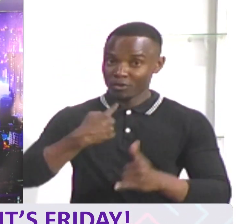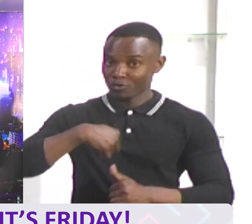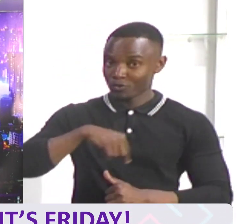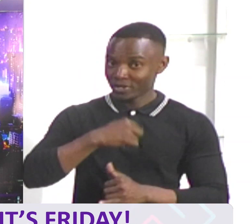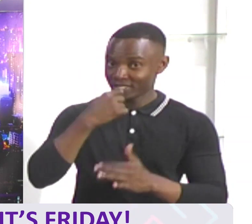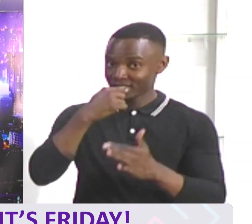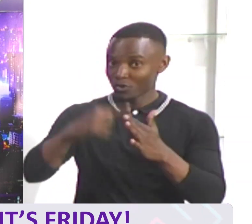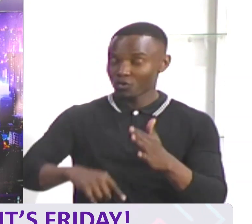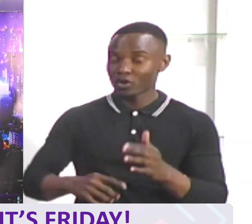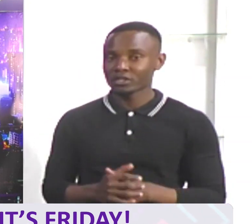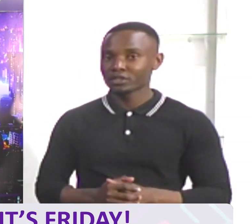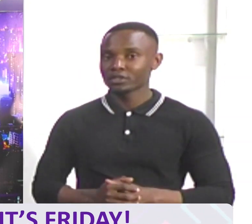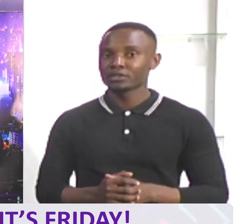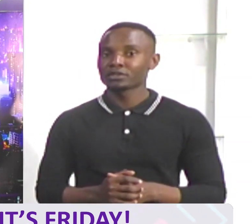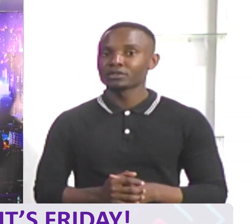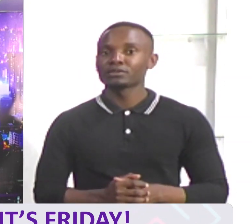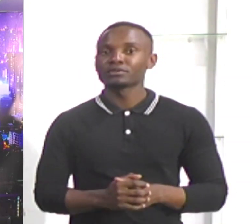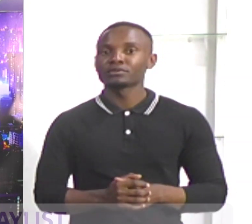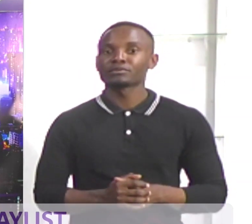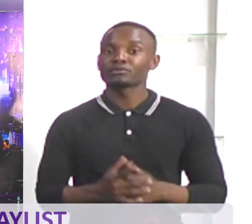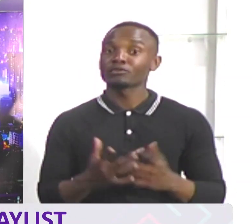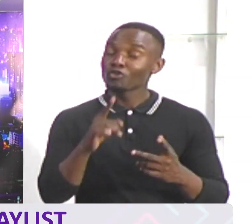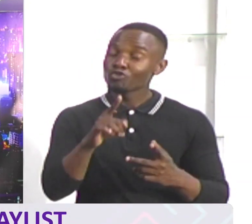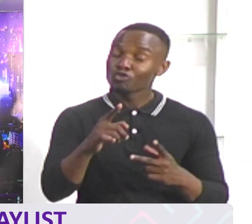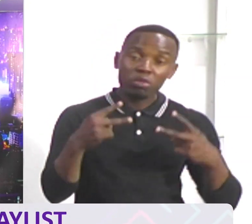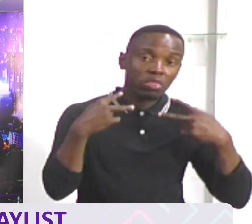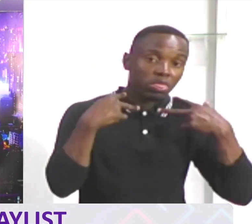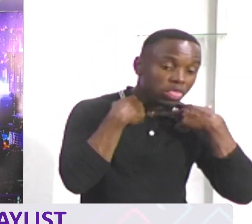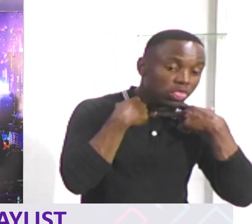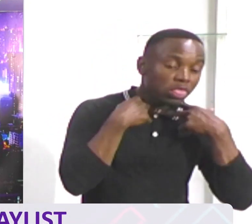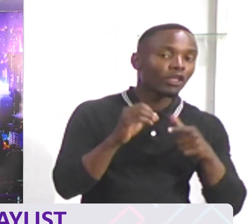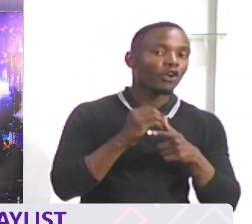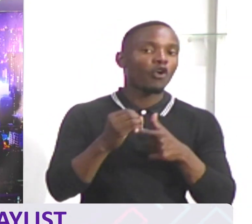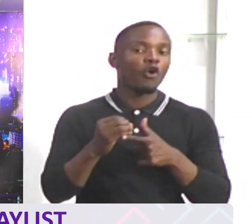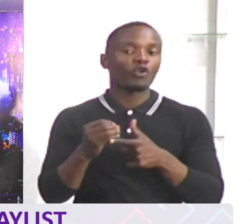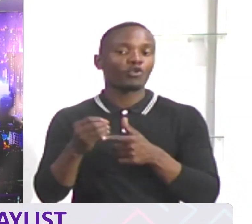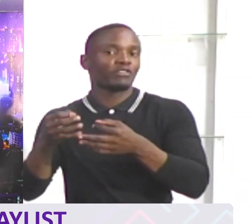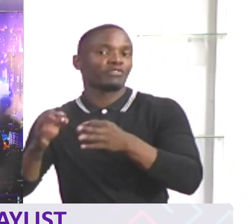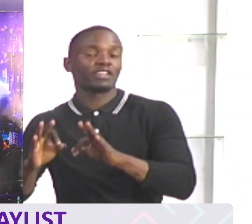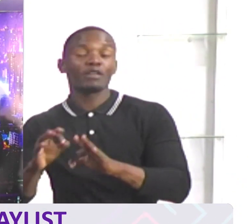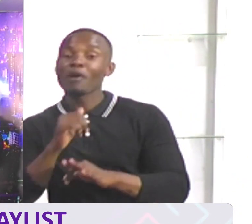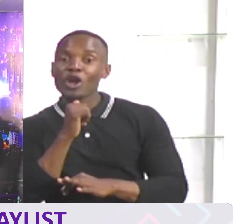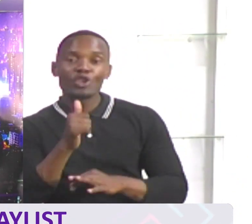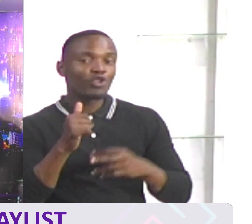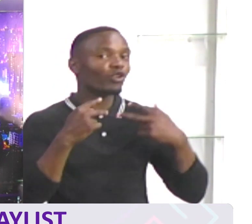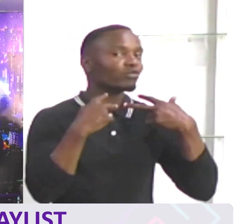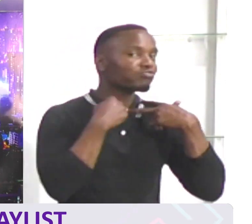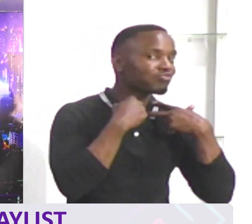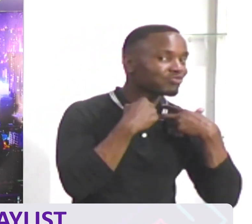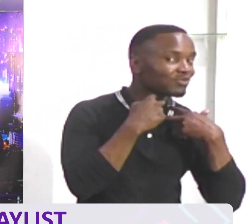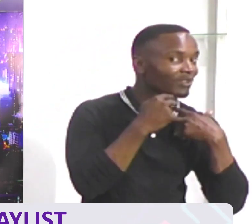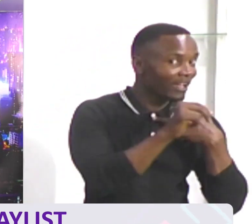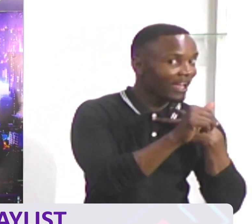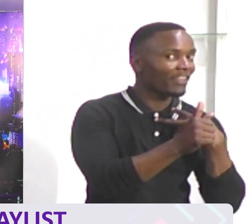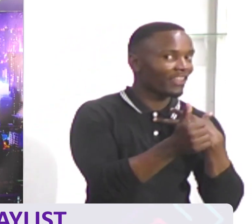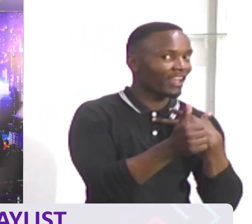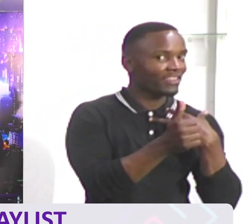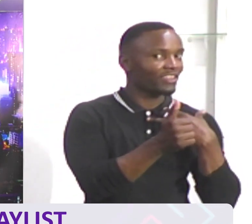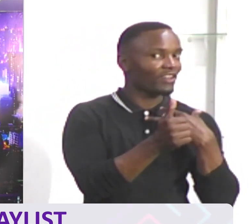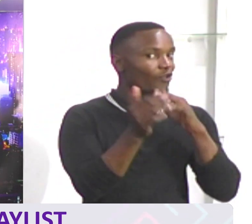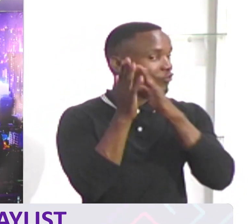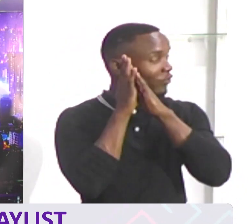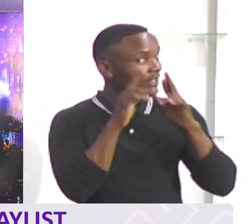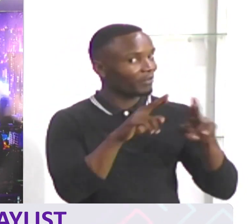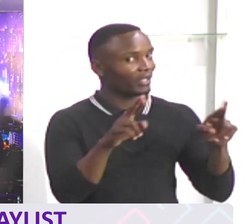aje. Is it bondage or liberty? Si bondage nyingine hiyo, tu sasa ni basi nyingine fulani, lakini si hiyo design. Yini, is